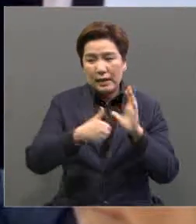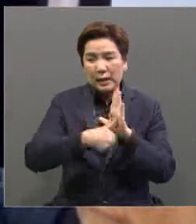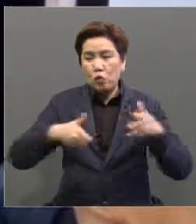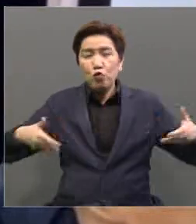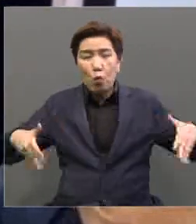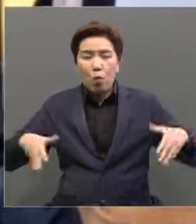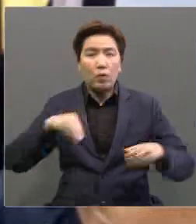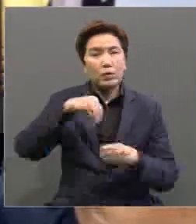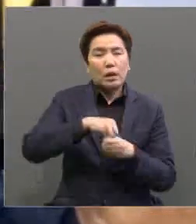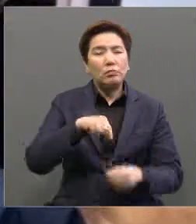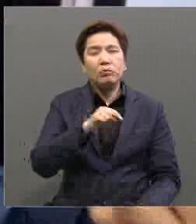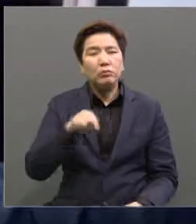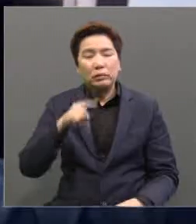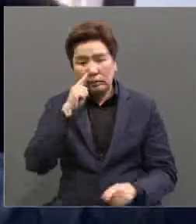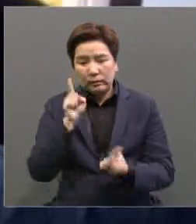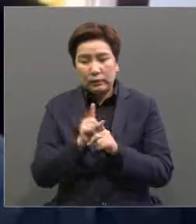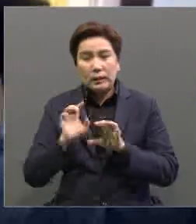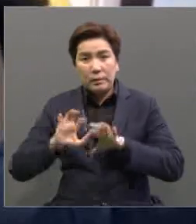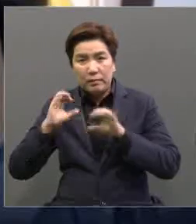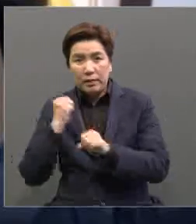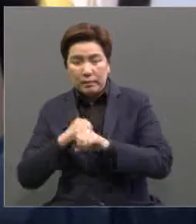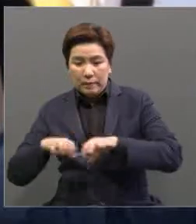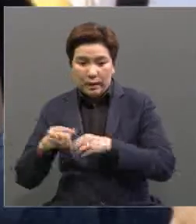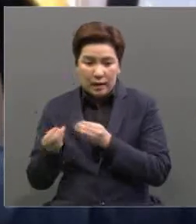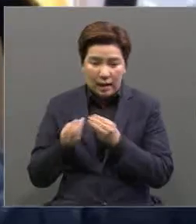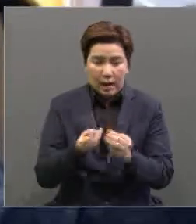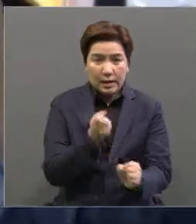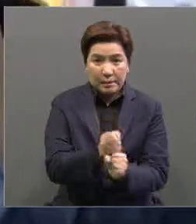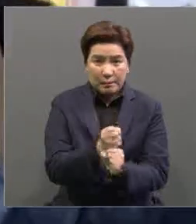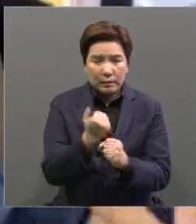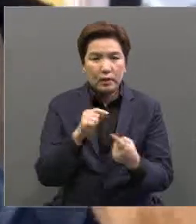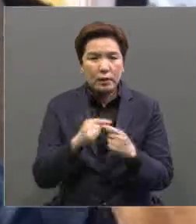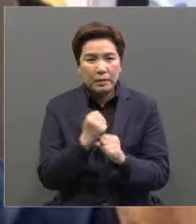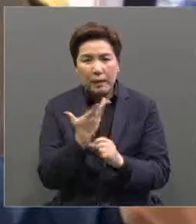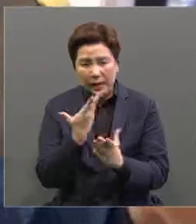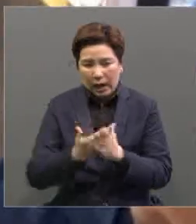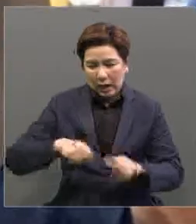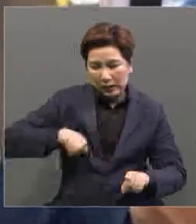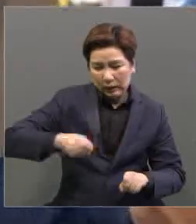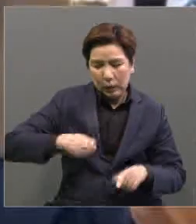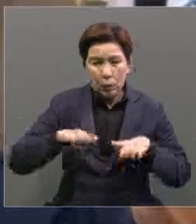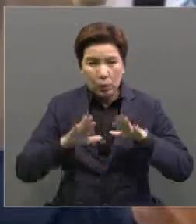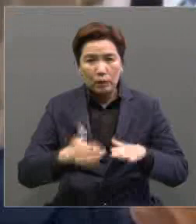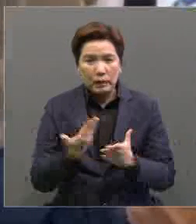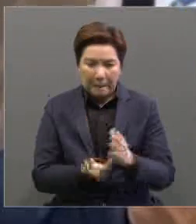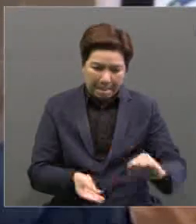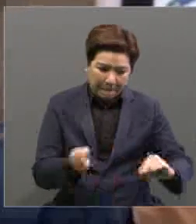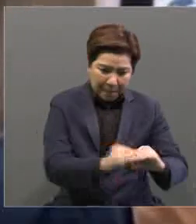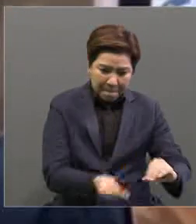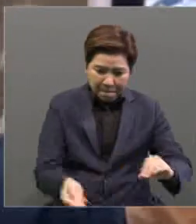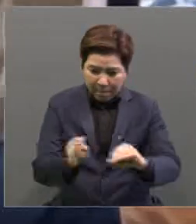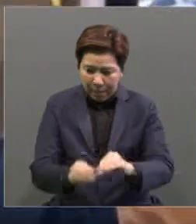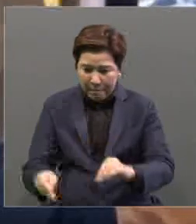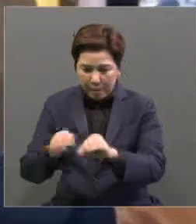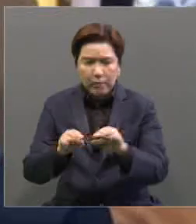วก็หนี้ในระบบเนี่ยก็เป็นอะไรที่รัฐบาลพยายามจะทำอยู่เพื่อลดเรื่องค่าใช้จ่ายแต่ว่าเรื่องการเพิ่มรายได้ก็ถือเป็นเรื่องสำคัญม